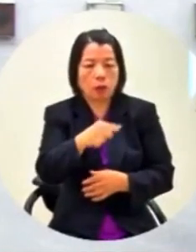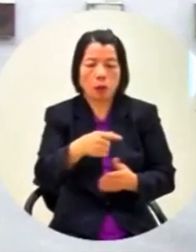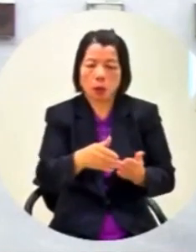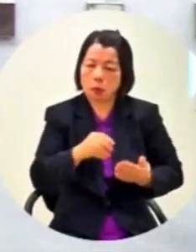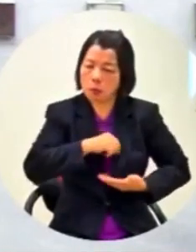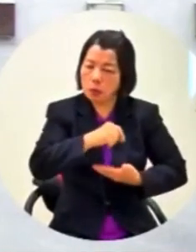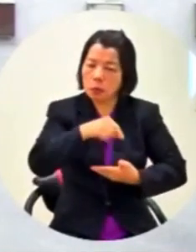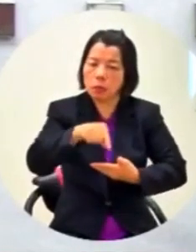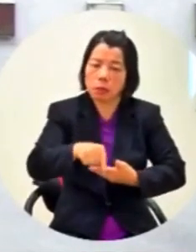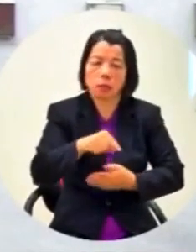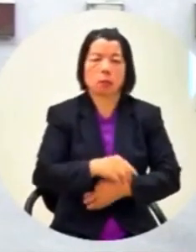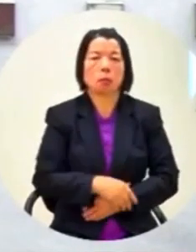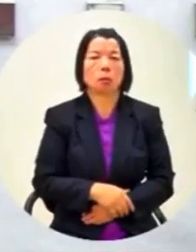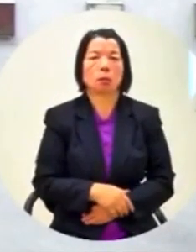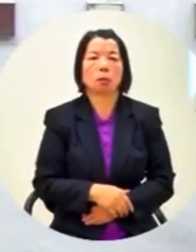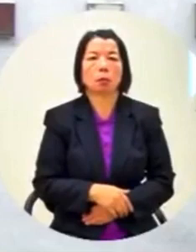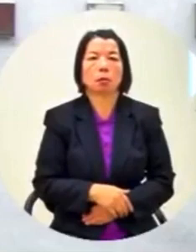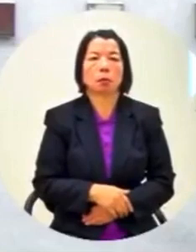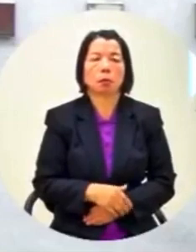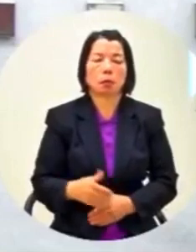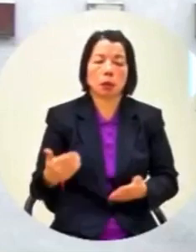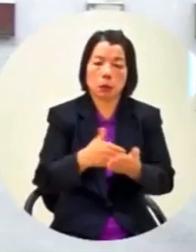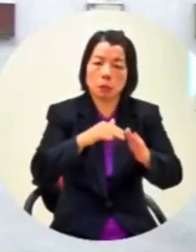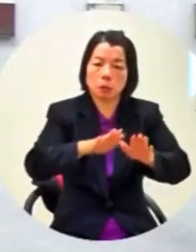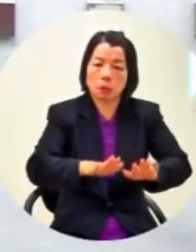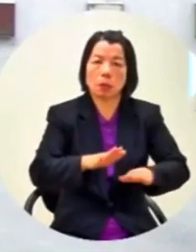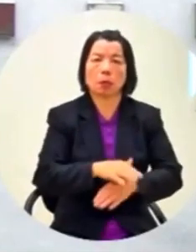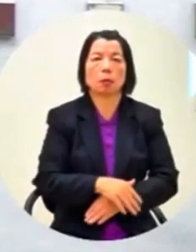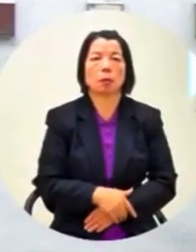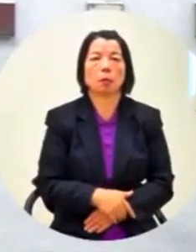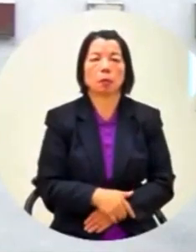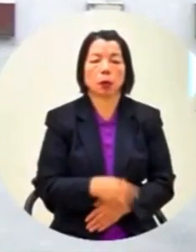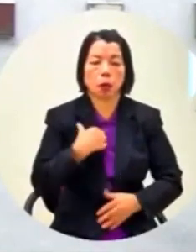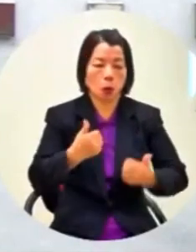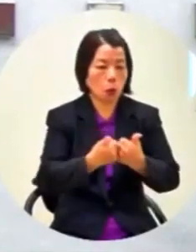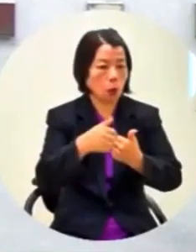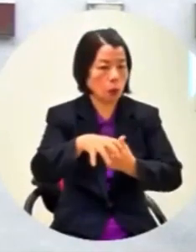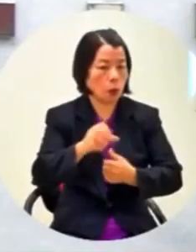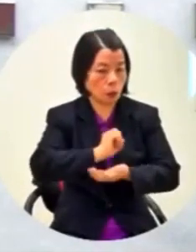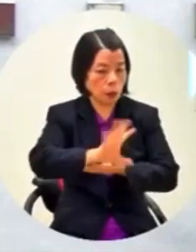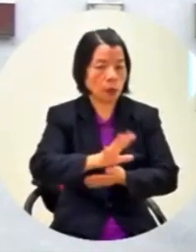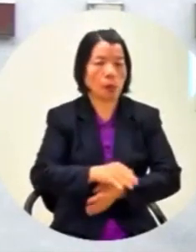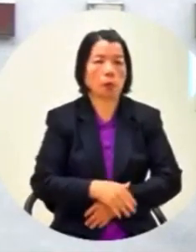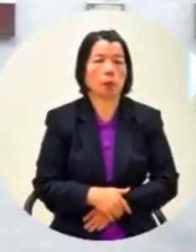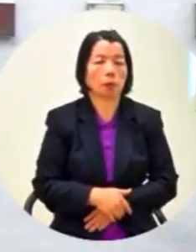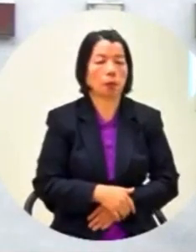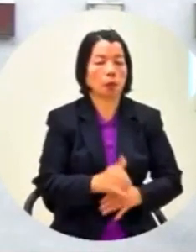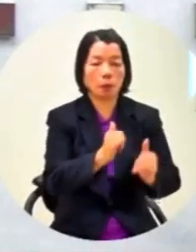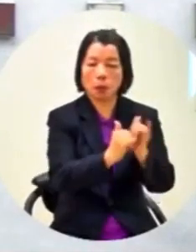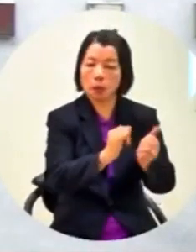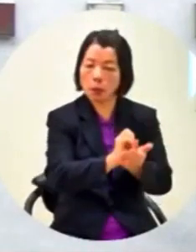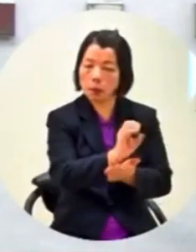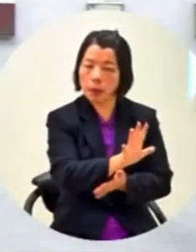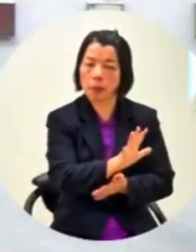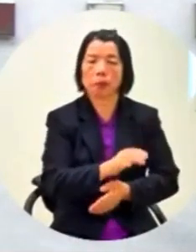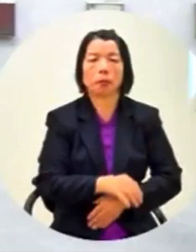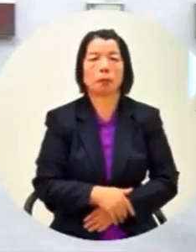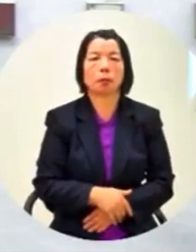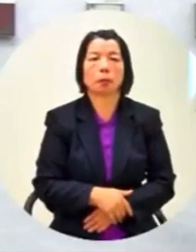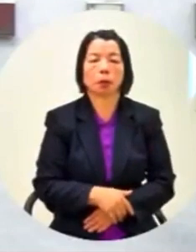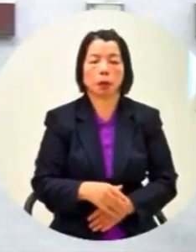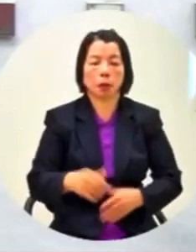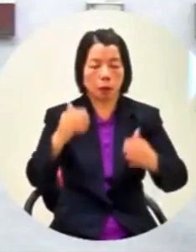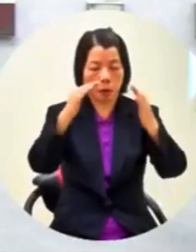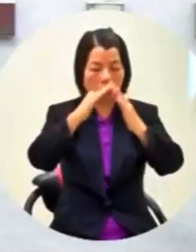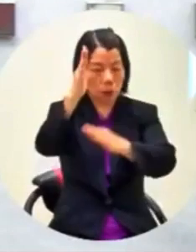心害怕的。在这里也必须跟议会报告，也要跟市民朋友报告，市政府这